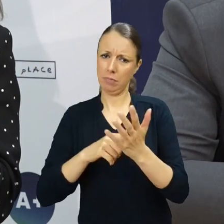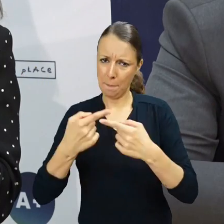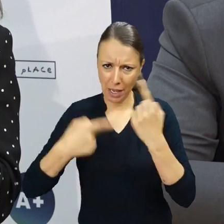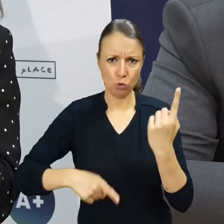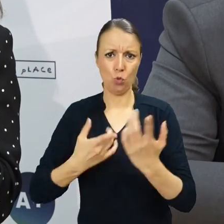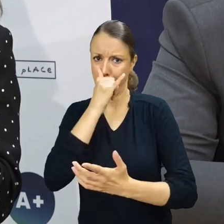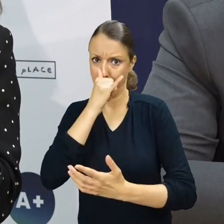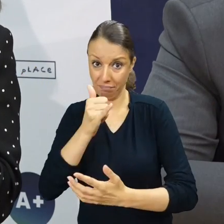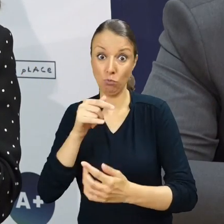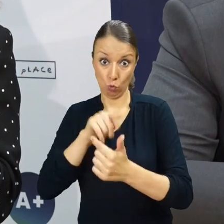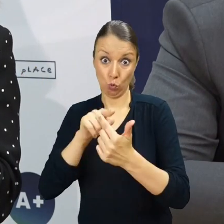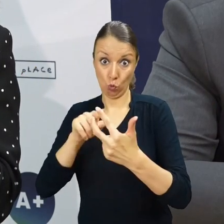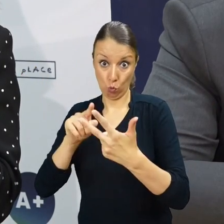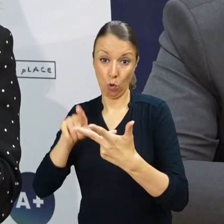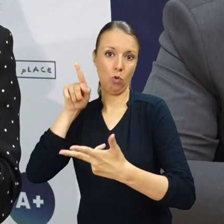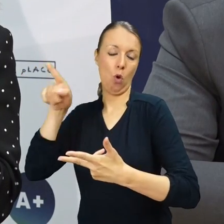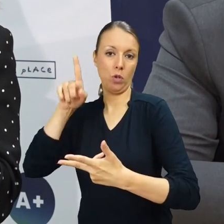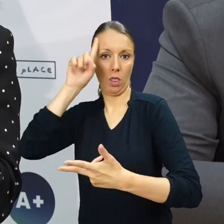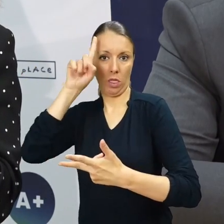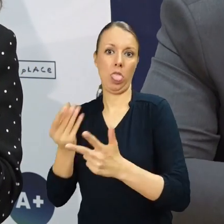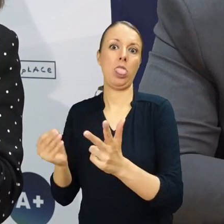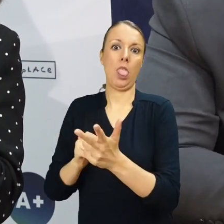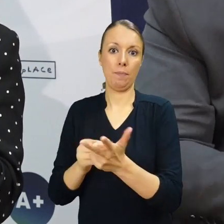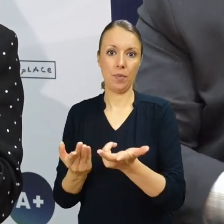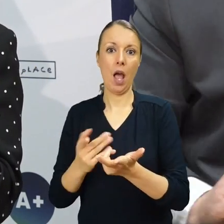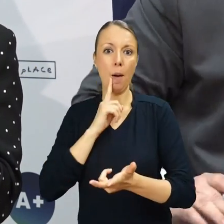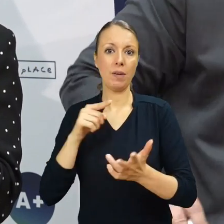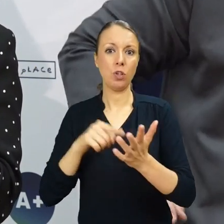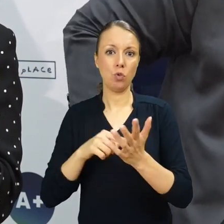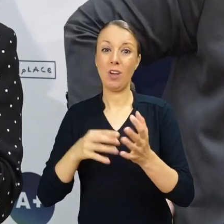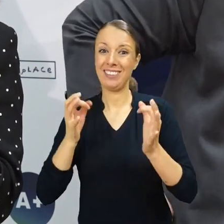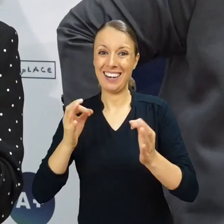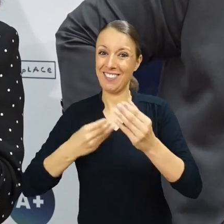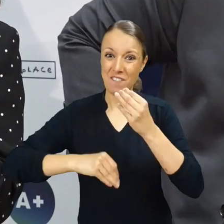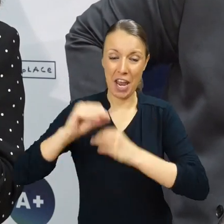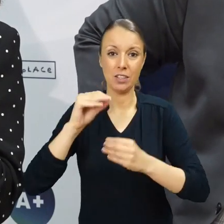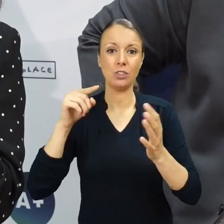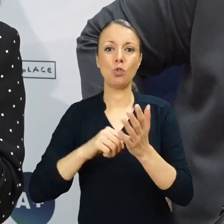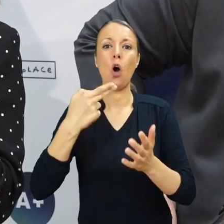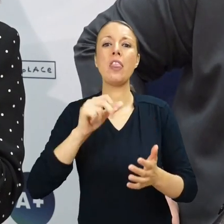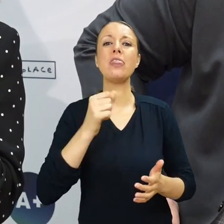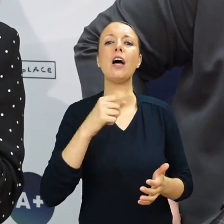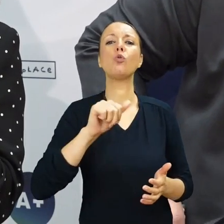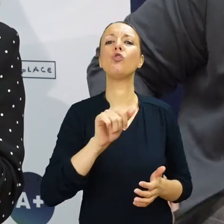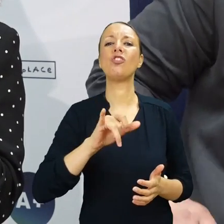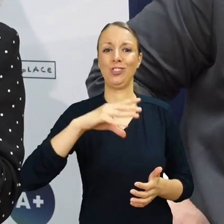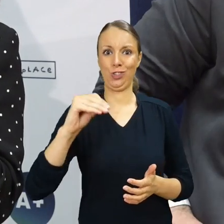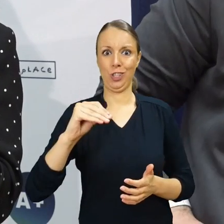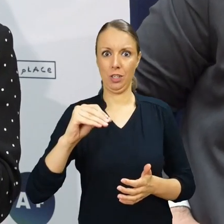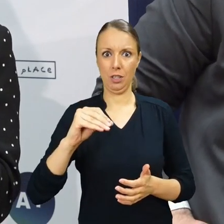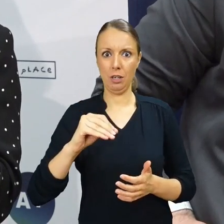dużym problemem, dlatego że takich wyroków dotyczących nadużywania prawa do informacji pojawia się coraz więcej i widać jest